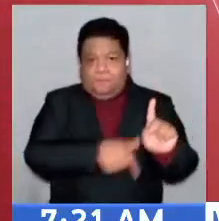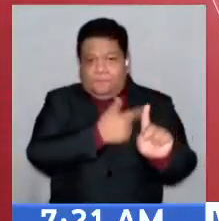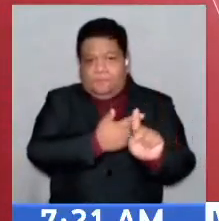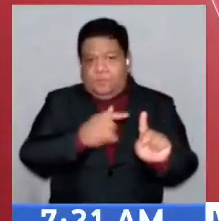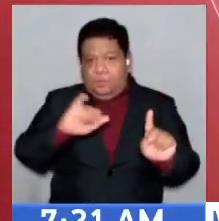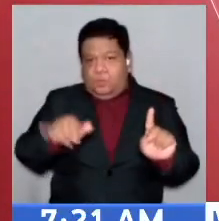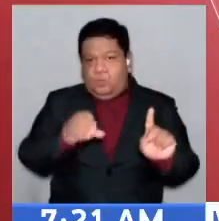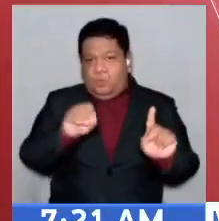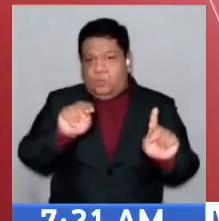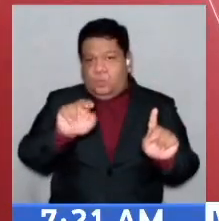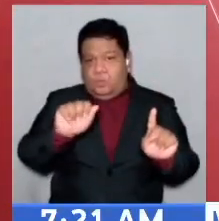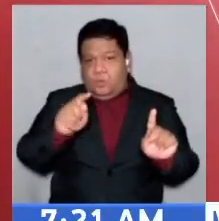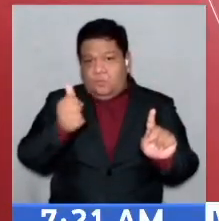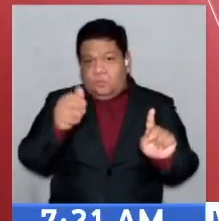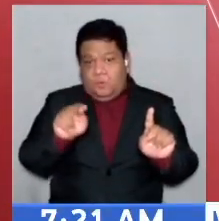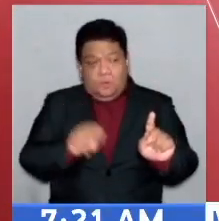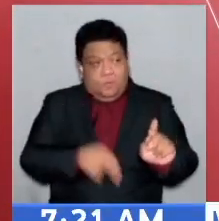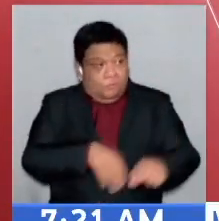sa hulihan dyan?